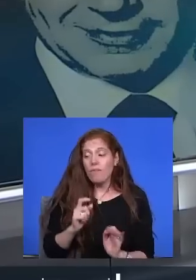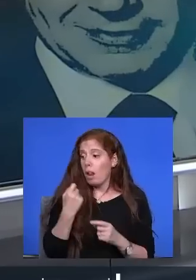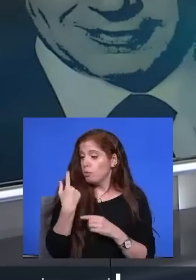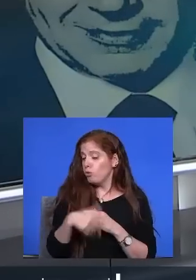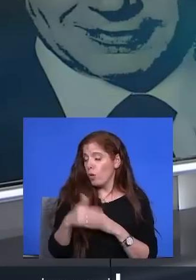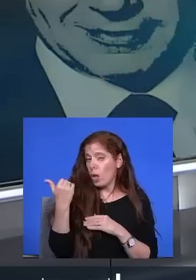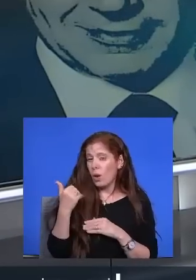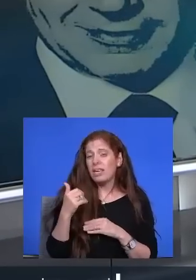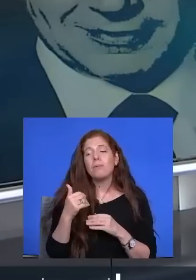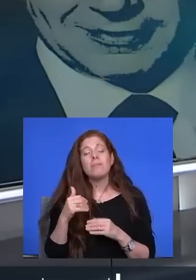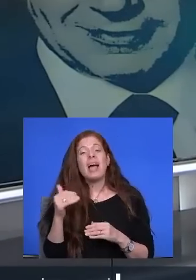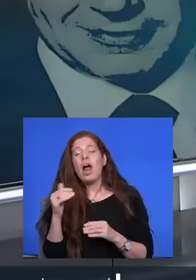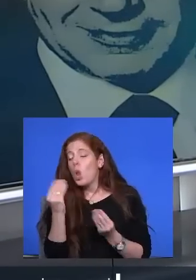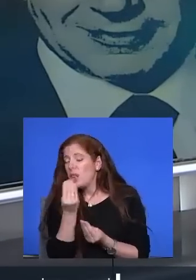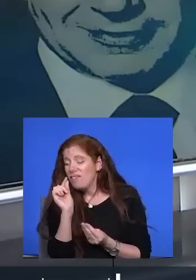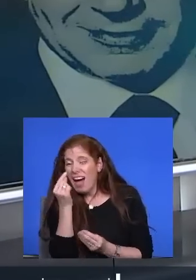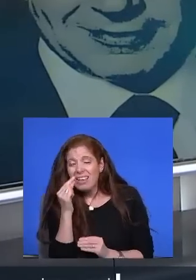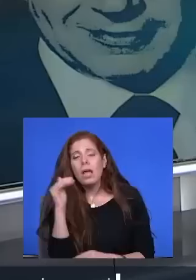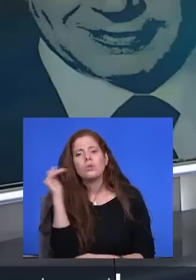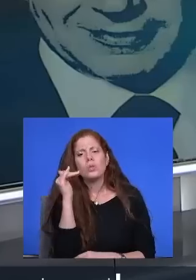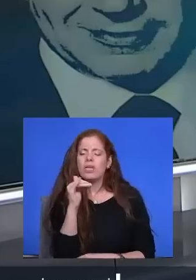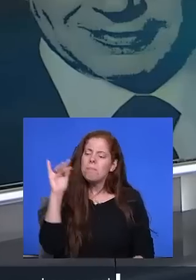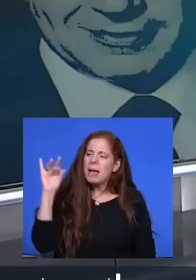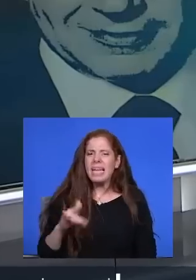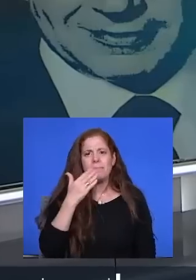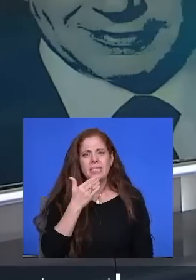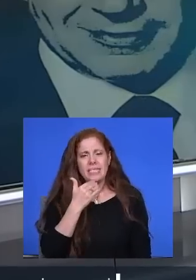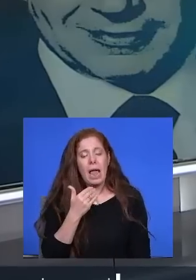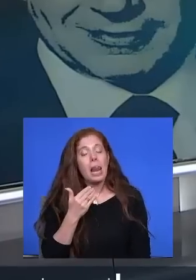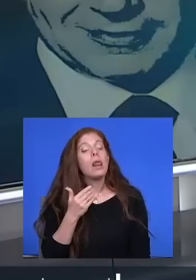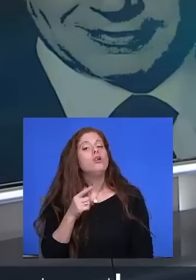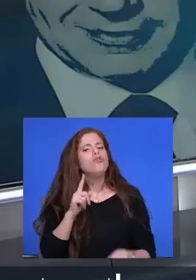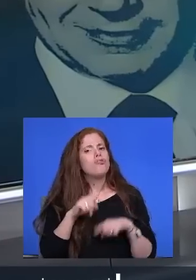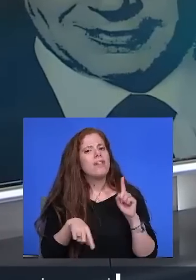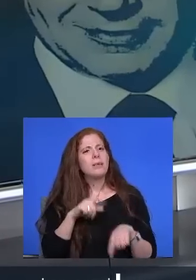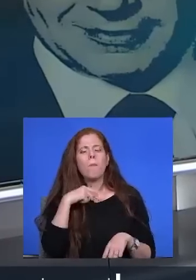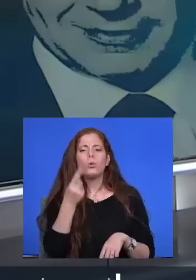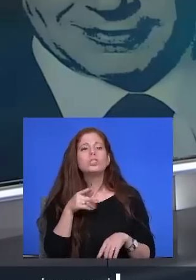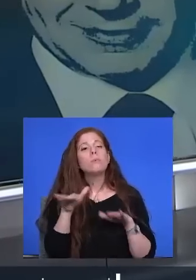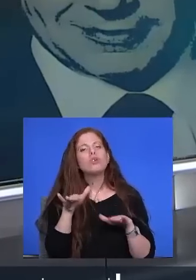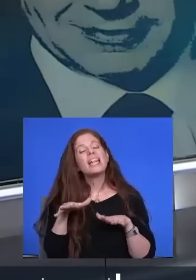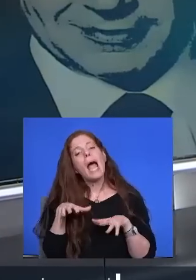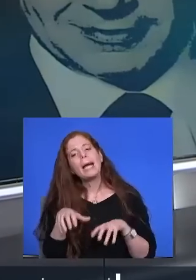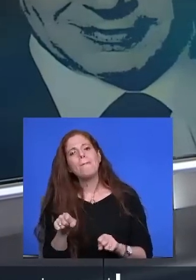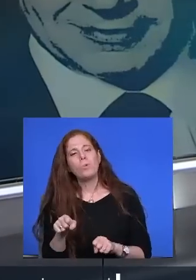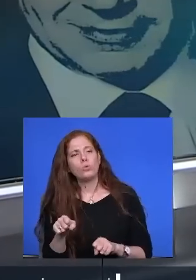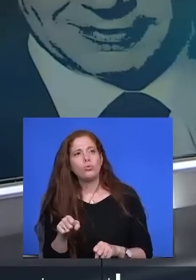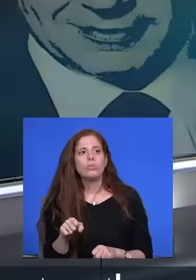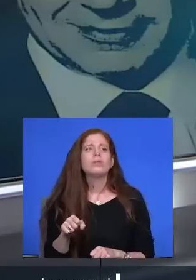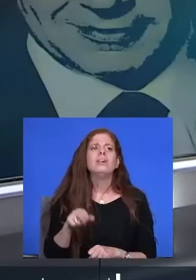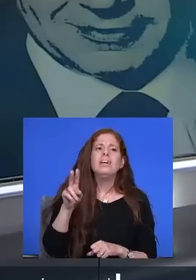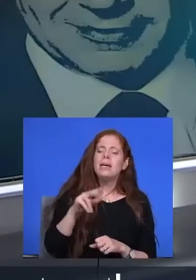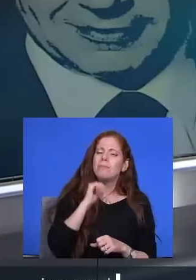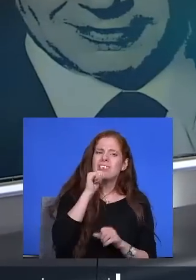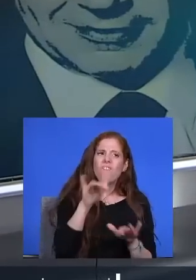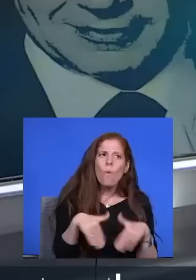כל תקרית הכי קטנה מוציאים הודעת גינוי לישראל, שלעיתים כונתה ממשלת הכיבוש. ריאד גם סרבה לאשר ויזות למשלחת